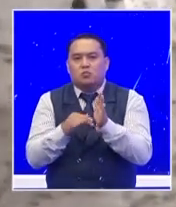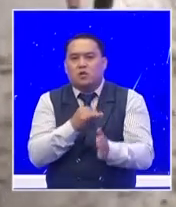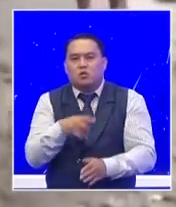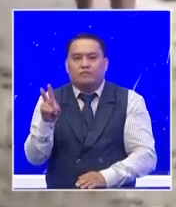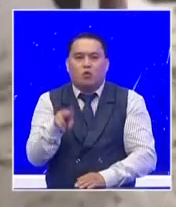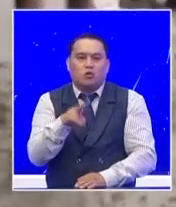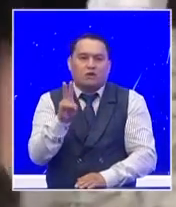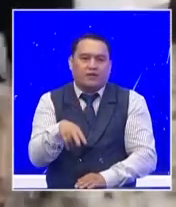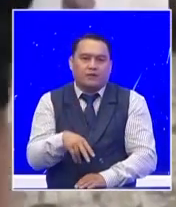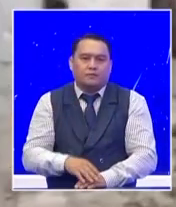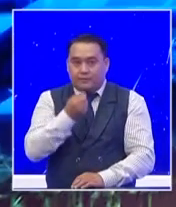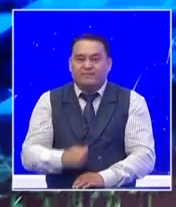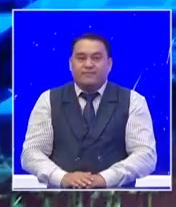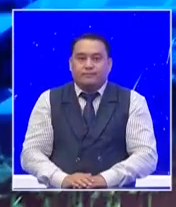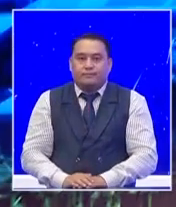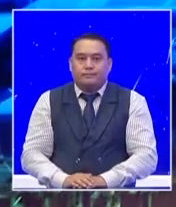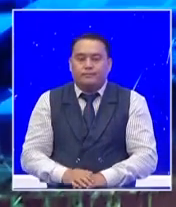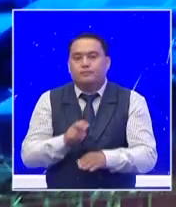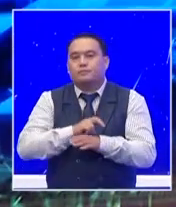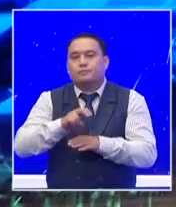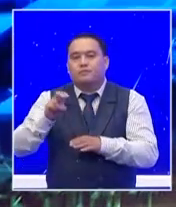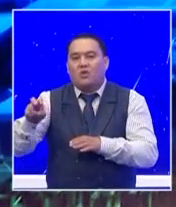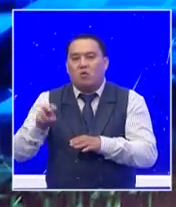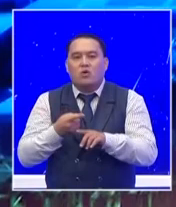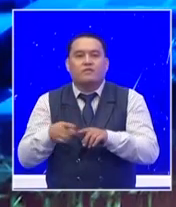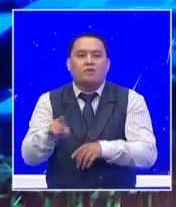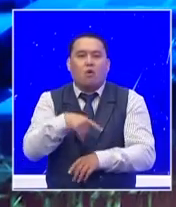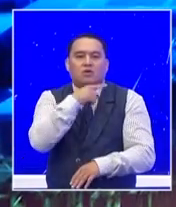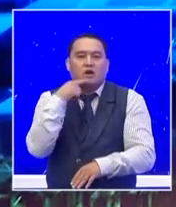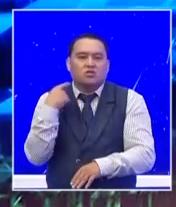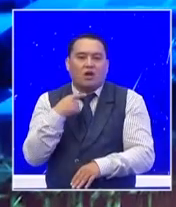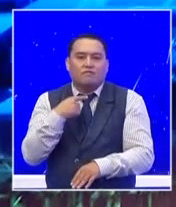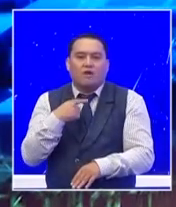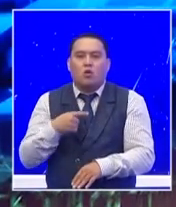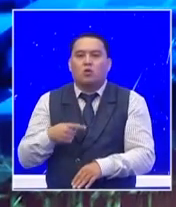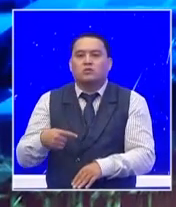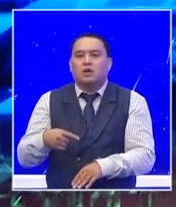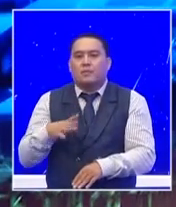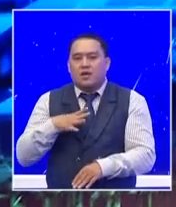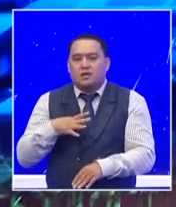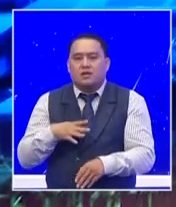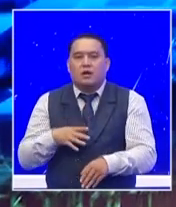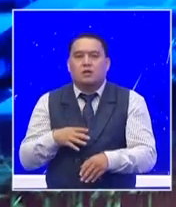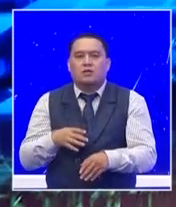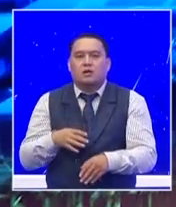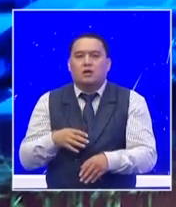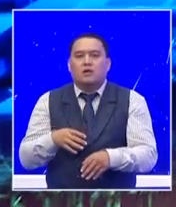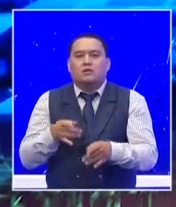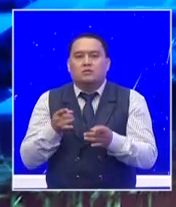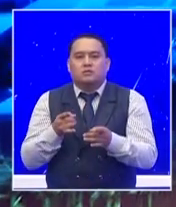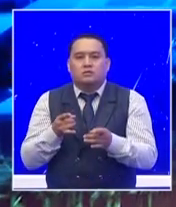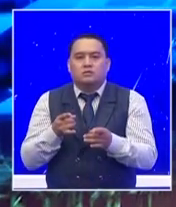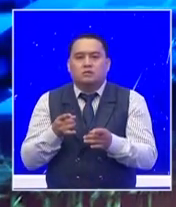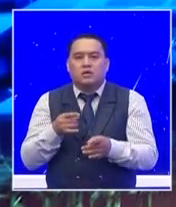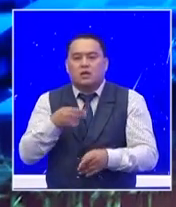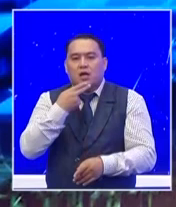70 миллионов долларов. Нашествие саранчи в южных регионах России. В Волгоградской области начали откладывать яйца